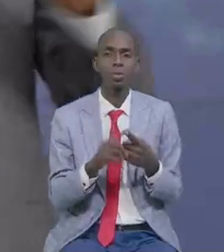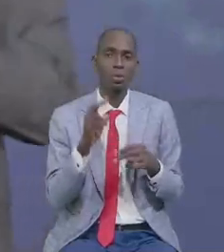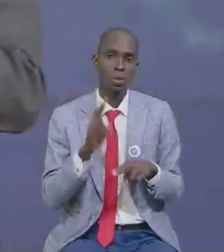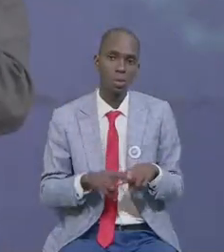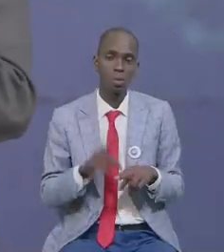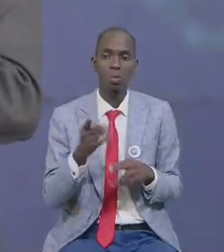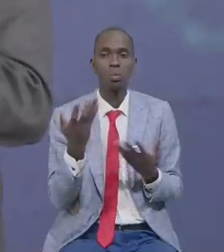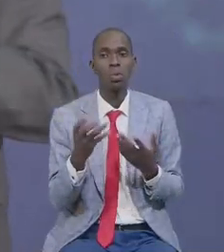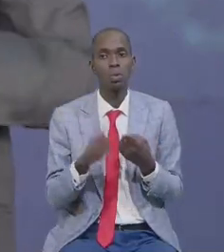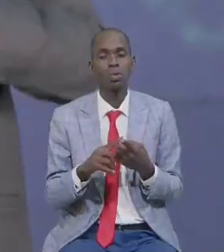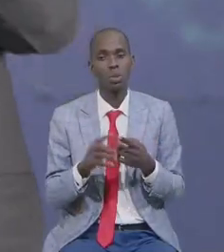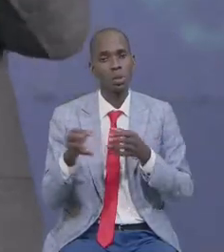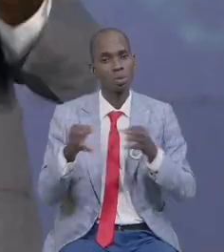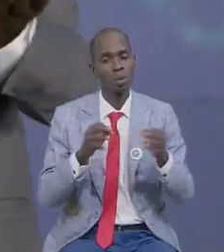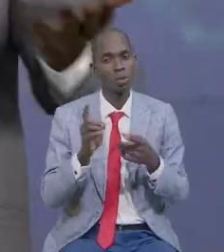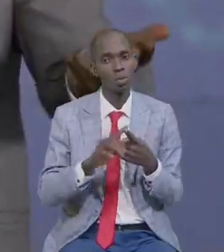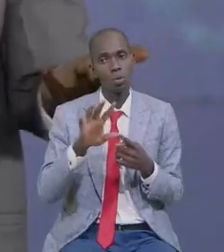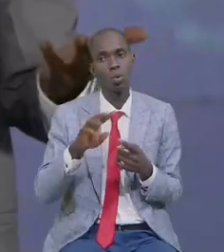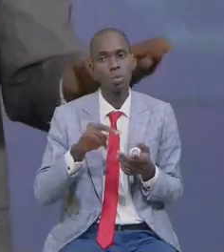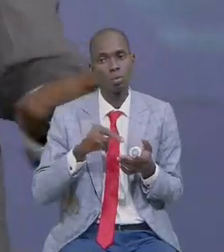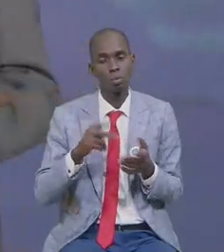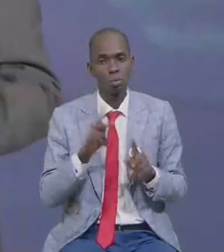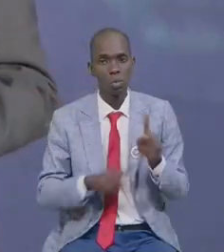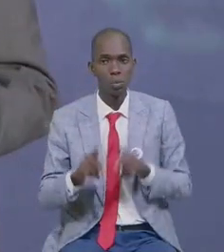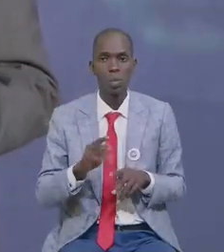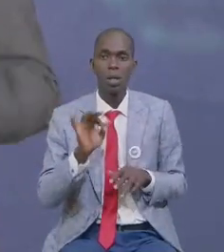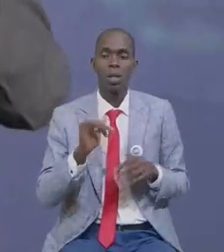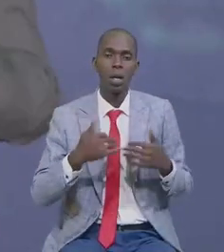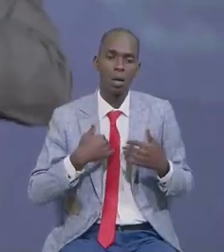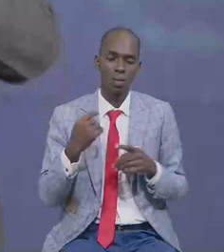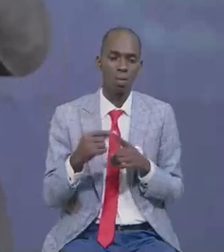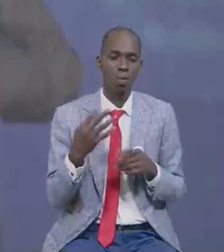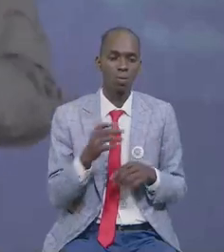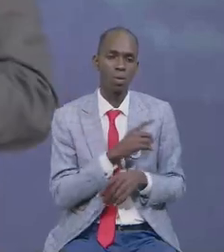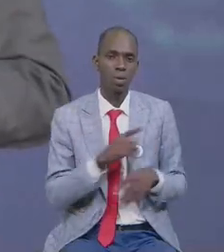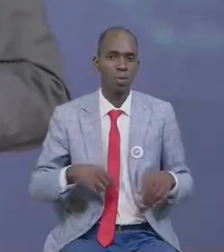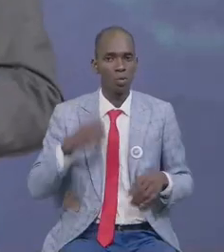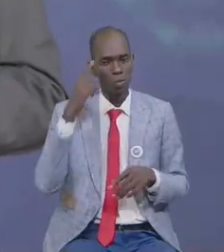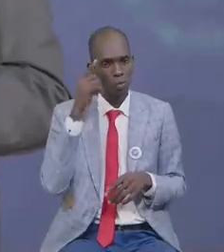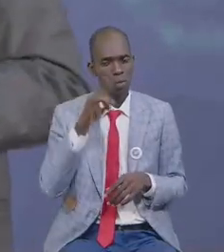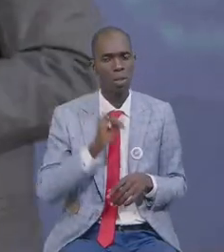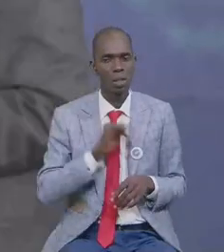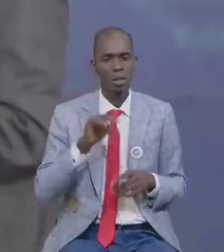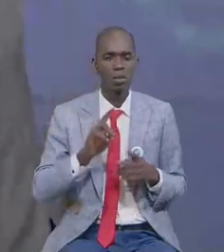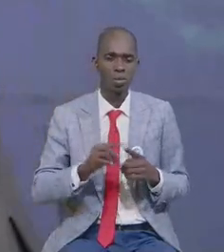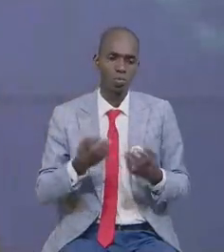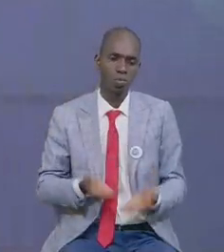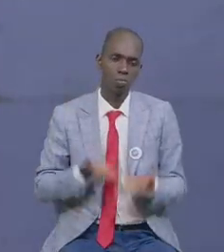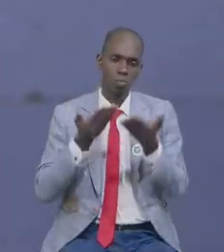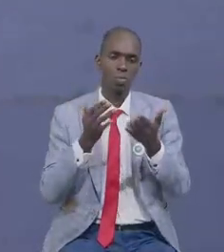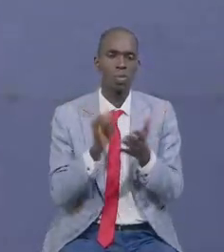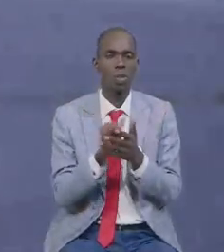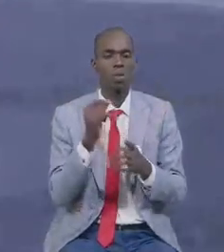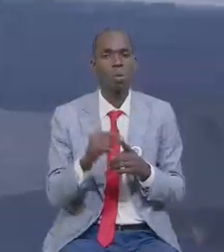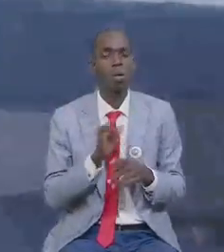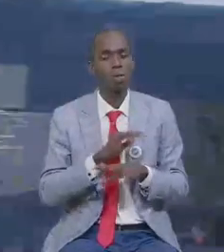peux peut-être expliquer à ton assemblée, j'ai un message de la part du Seigneur pour vous, mais je dois vous transmettre ce message. Et ce